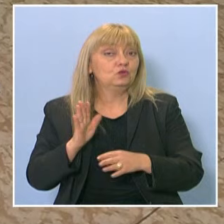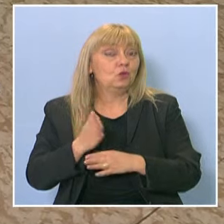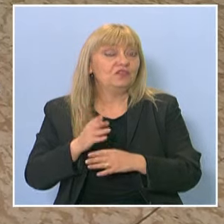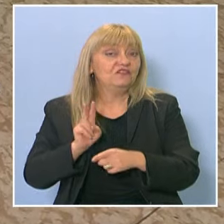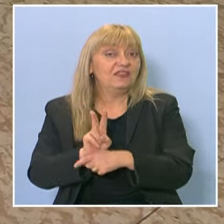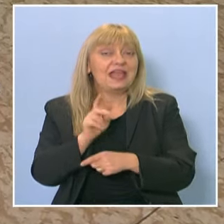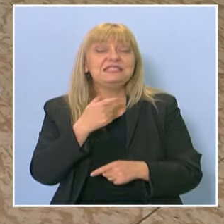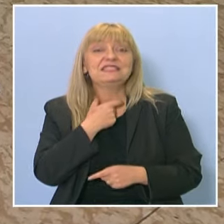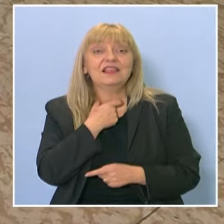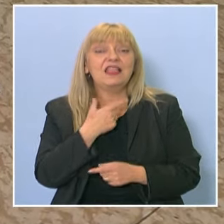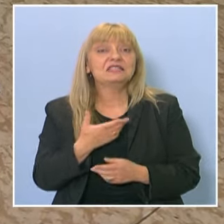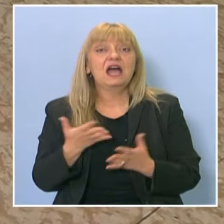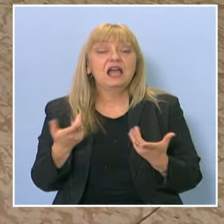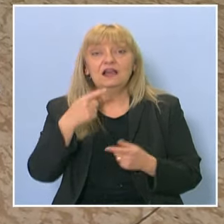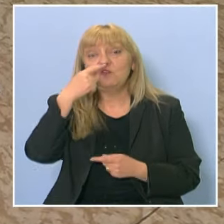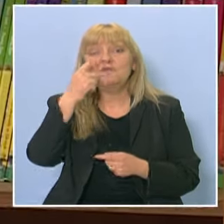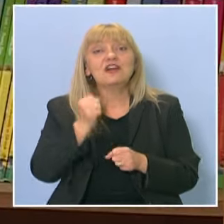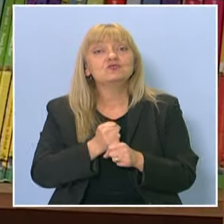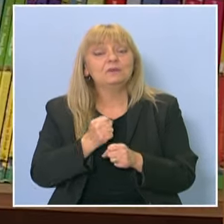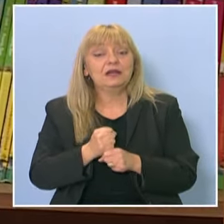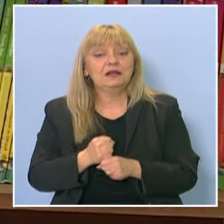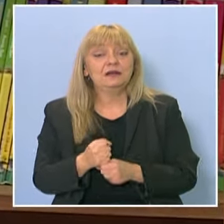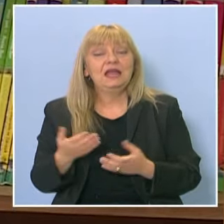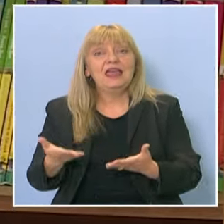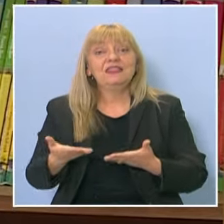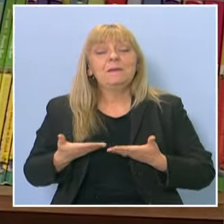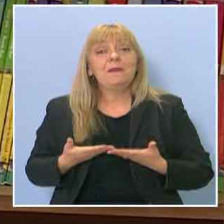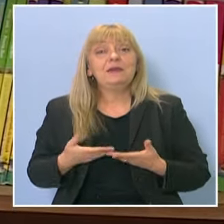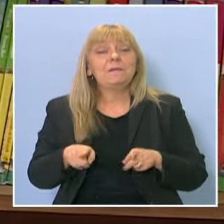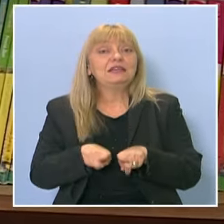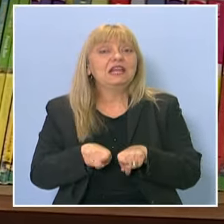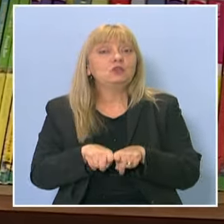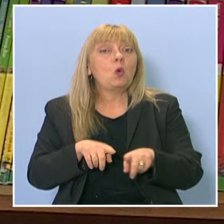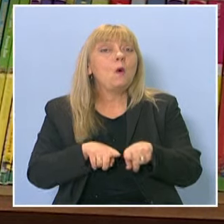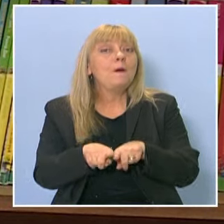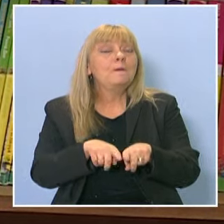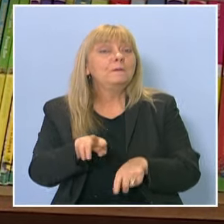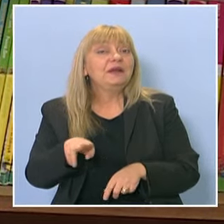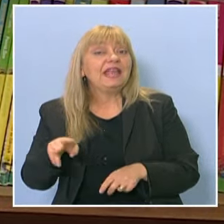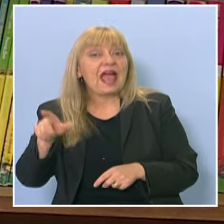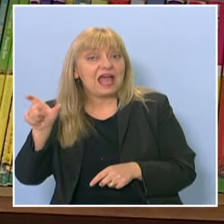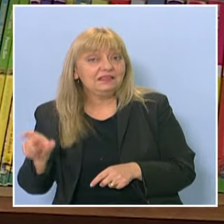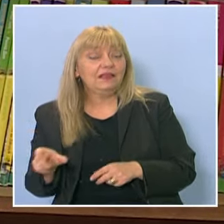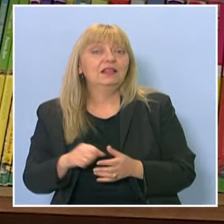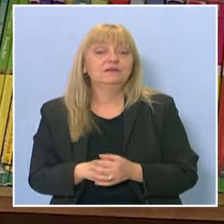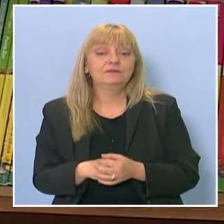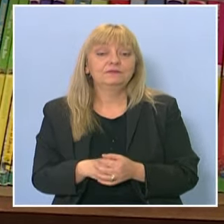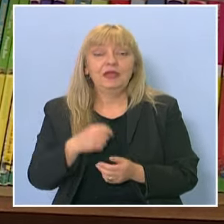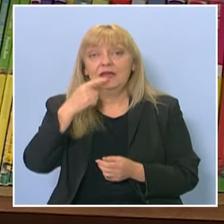12-ти клас. Какво е важно при работата с тях? Да ме приемат като приятел. Важно е